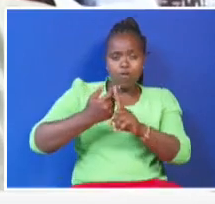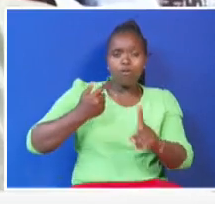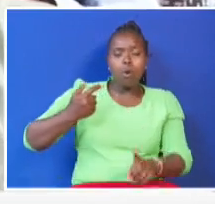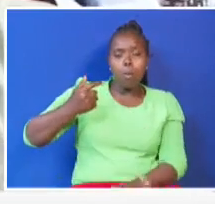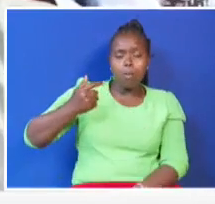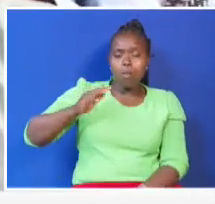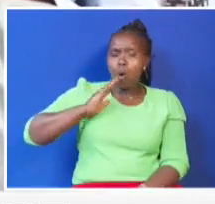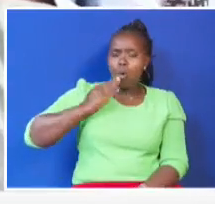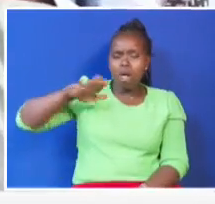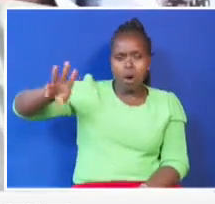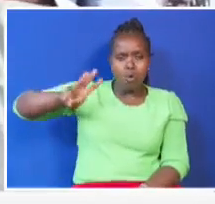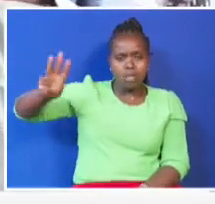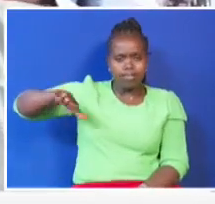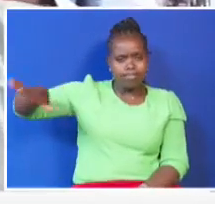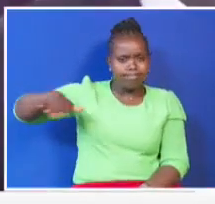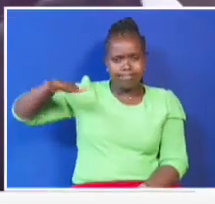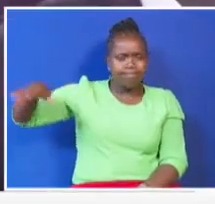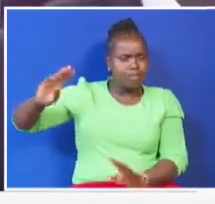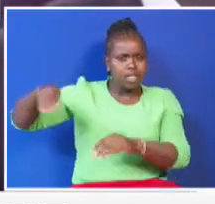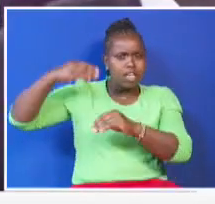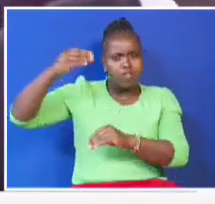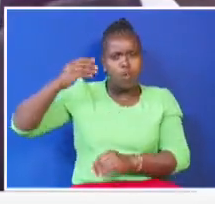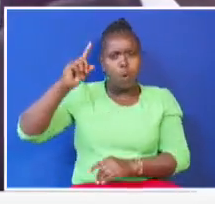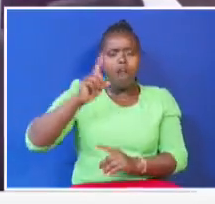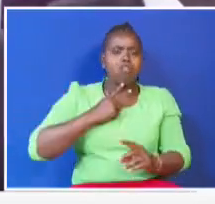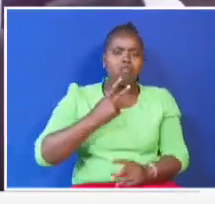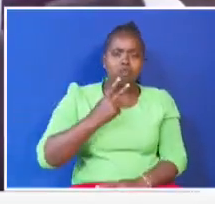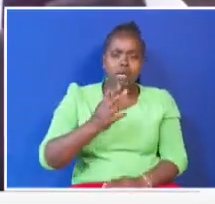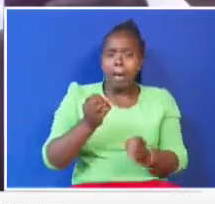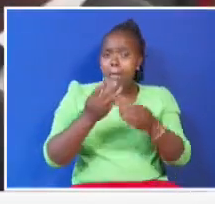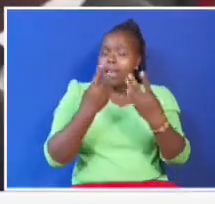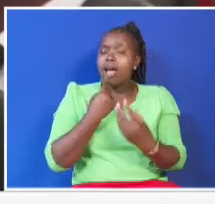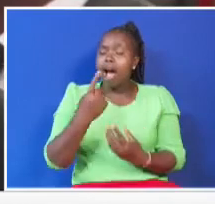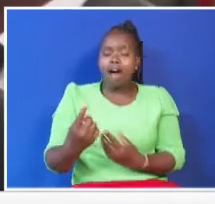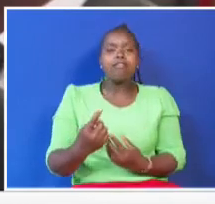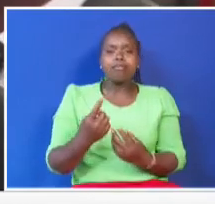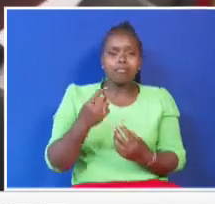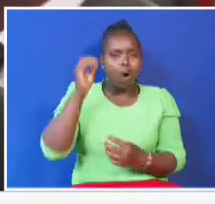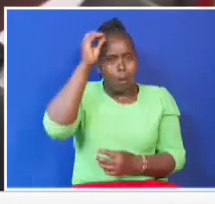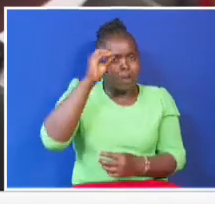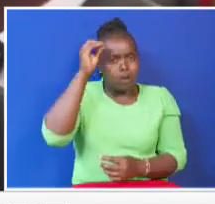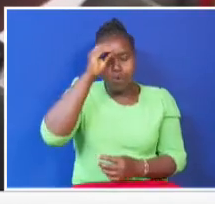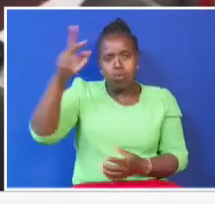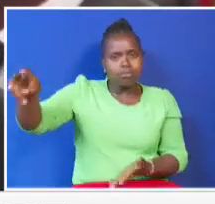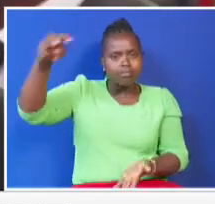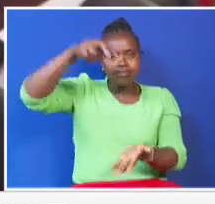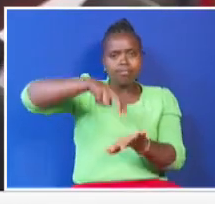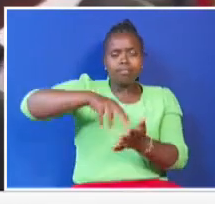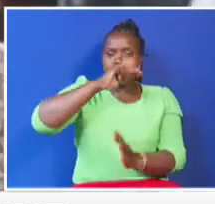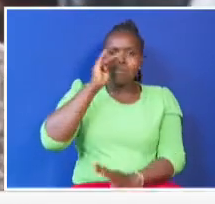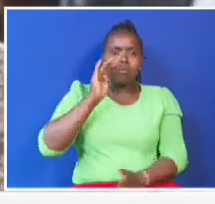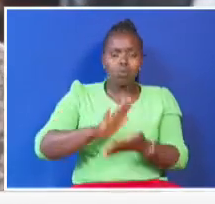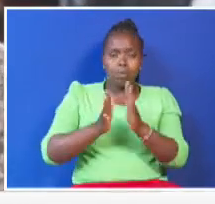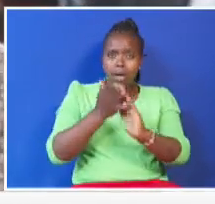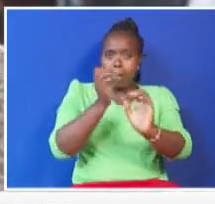magharibi wakitoa wito kwa jamii hiyo kuzungumza kwa sauti moja, wengi wakitoa wazo la kumuidhinisha Musalia Mudavadi kama atakayepeperusha